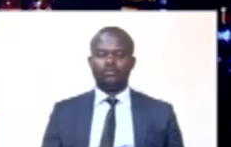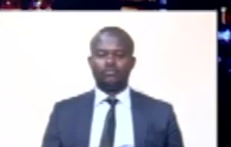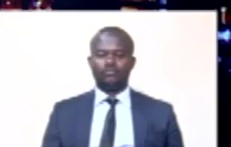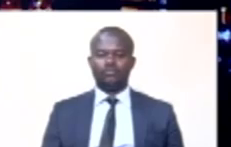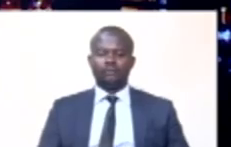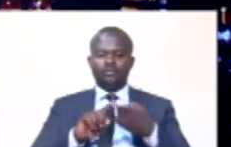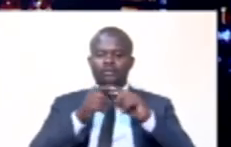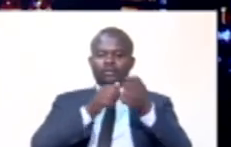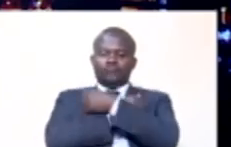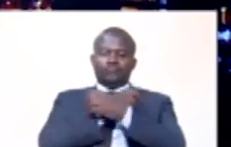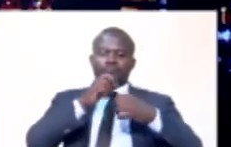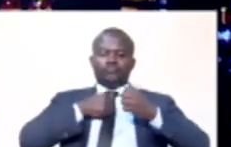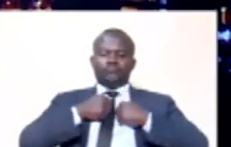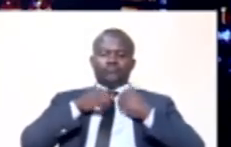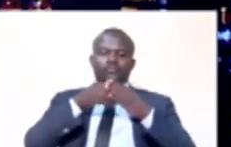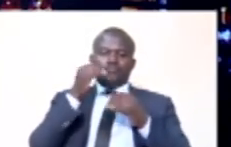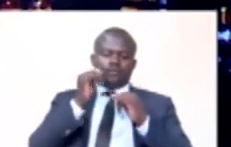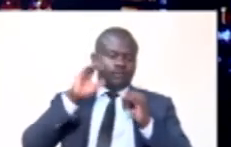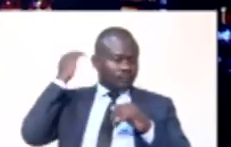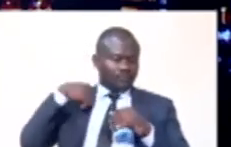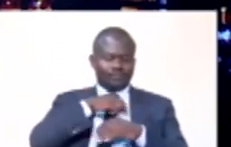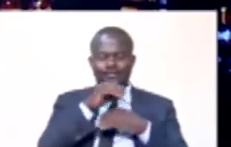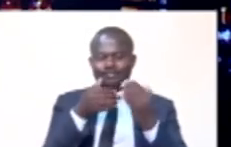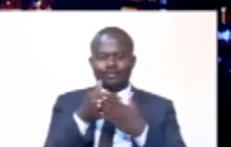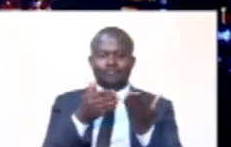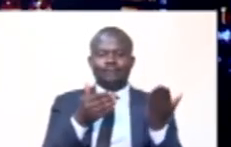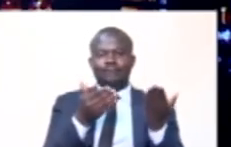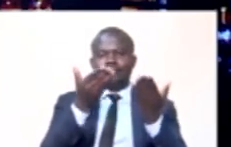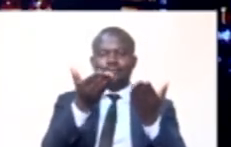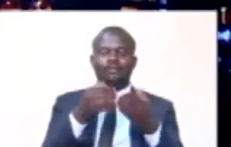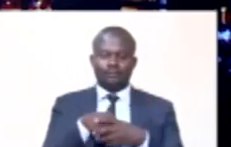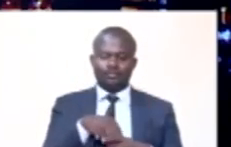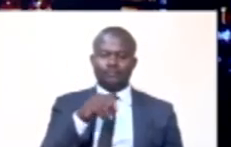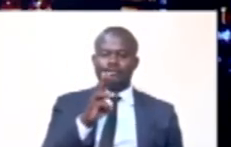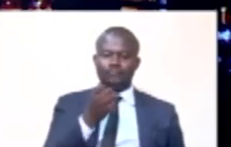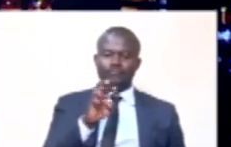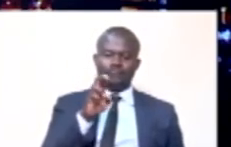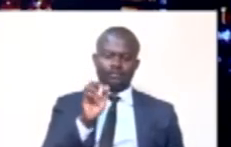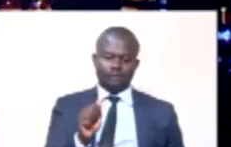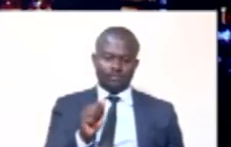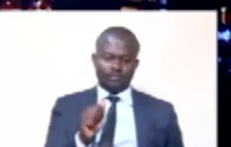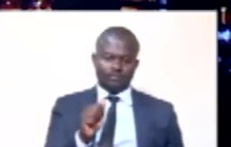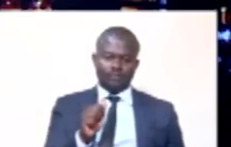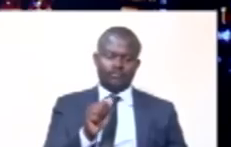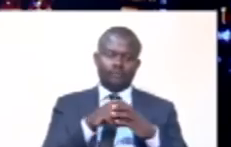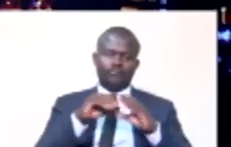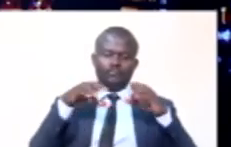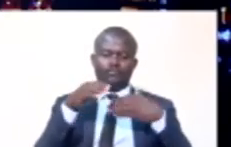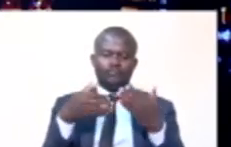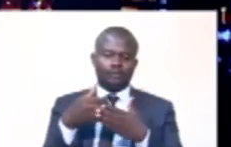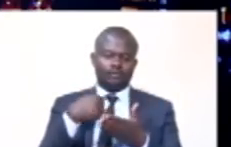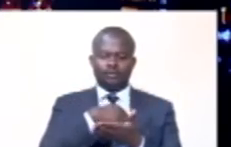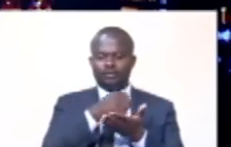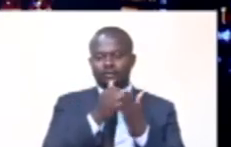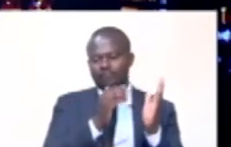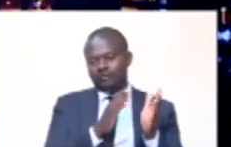twire. Tuti bakunze ba televiziyo Rwanda no musozo makuru twari twabateguriye. Na makuru mugejwaho nange Uwera Jean Maurice hamwe na ekipe ngari yamfashije gutegura ndetse